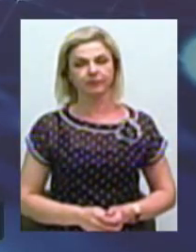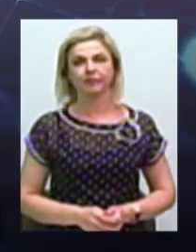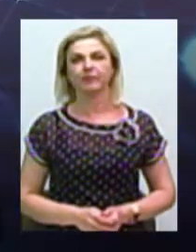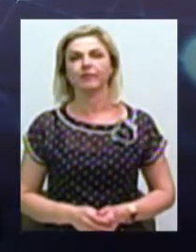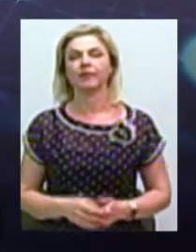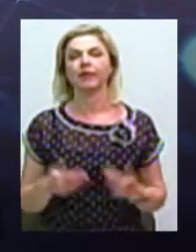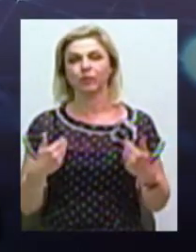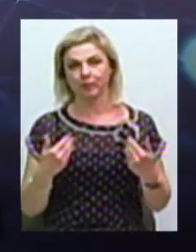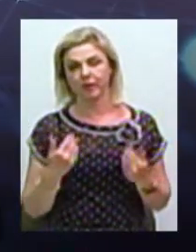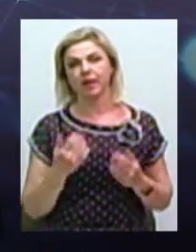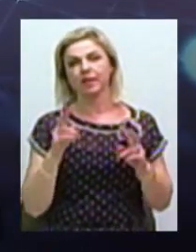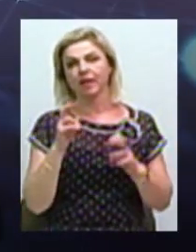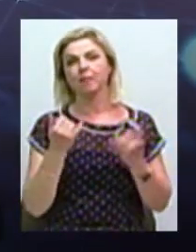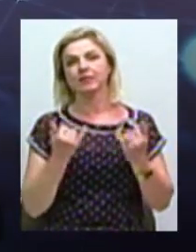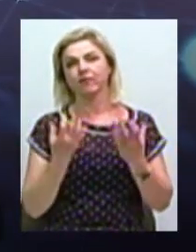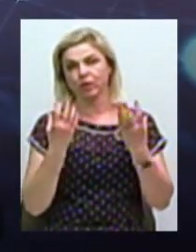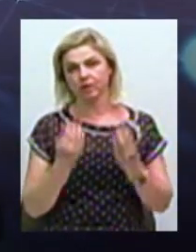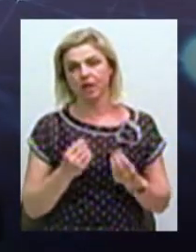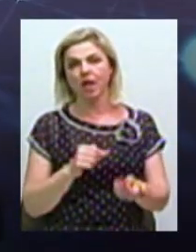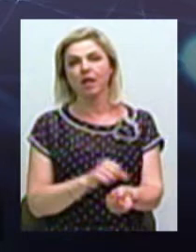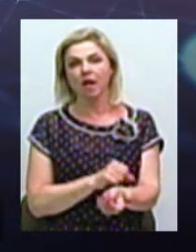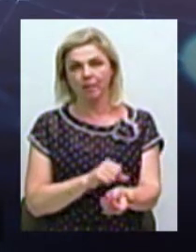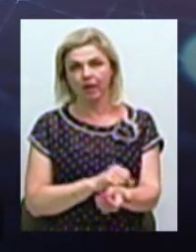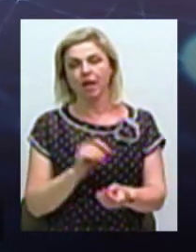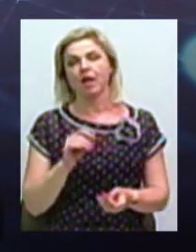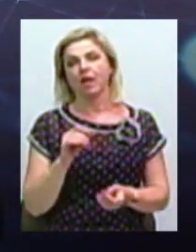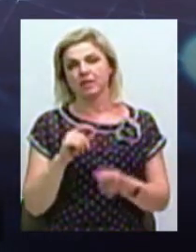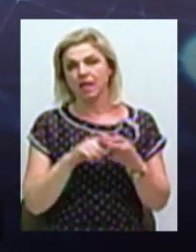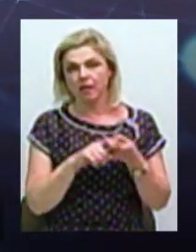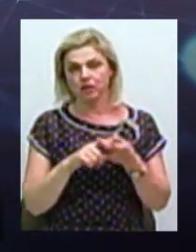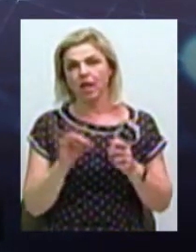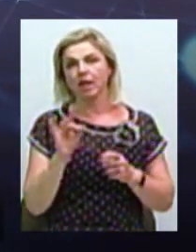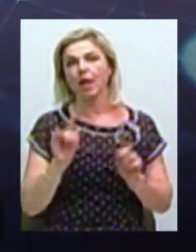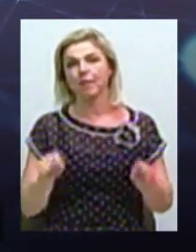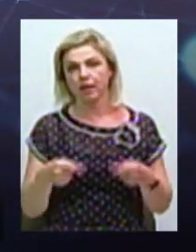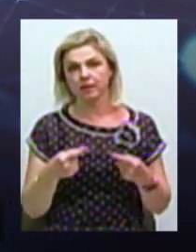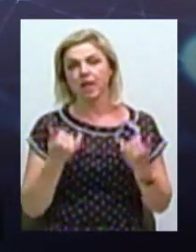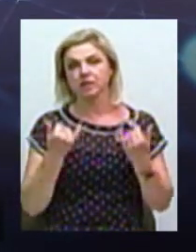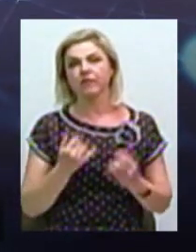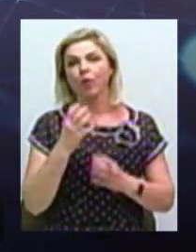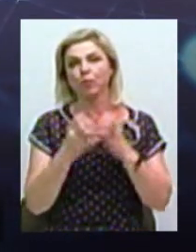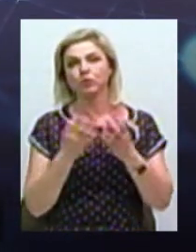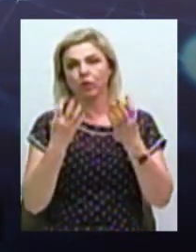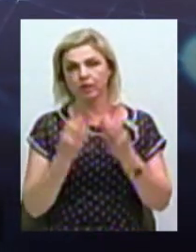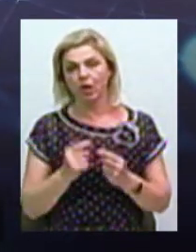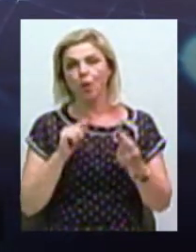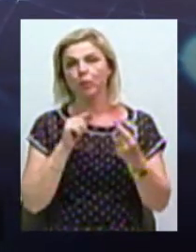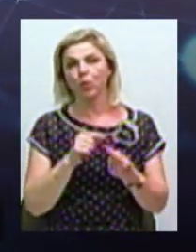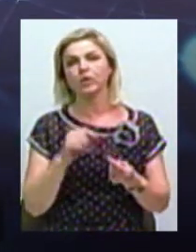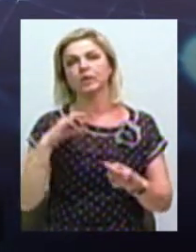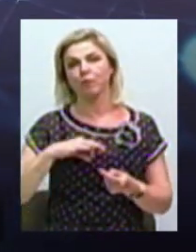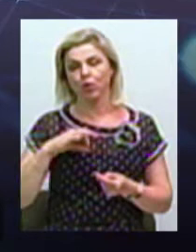Дня, а тема нашого ефіру – реабілітація наркозалежних. Сьогодні у Міжнародний день боротьби проти зловживання наркотиками та